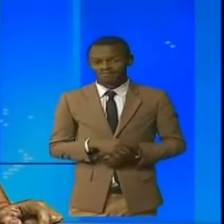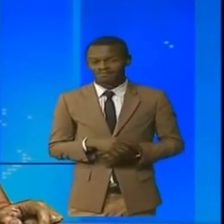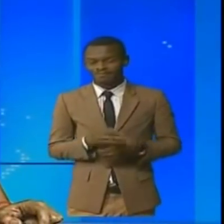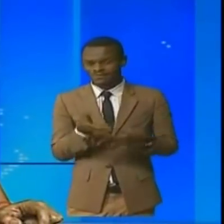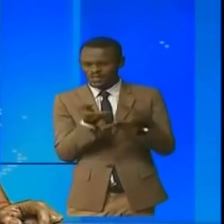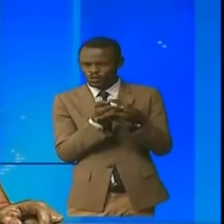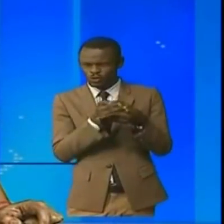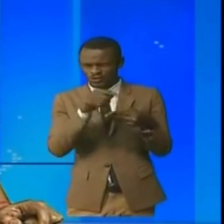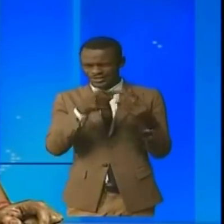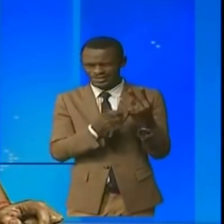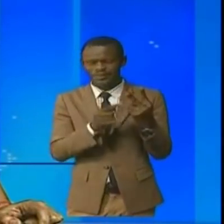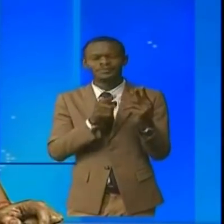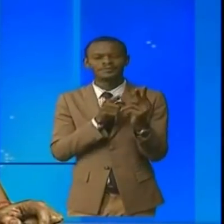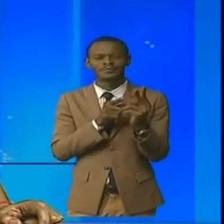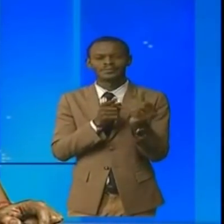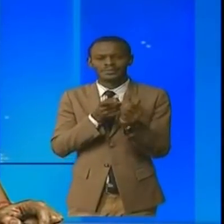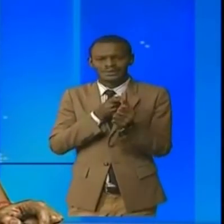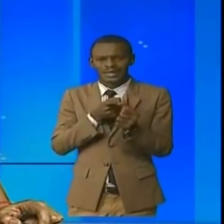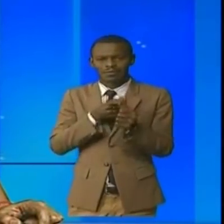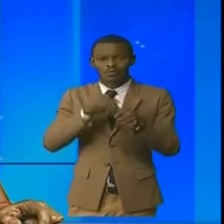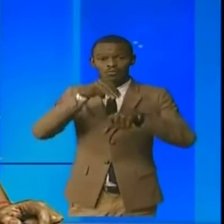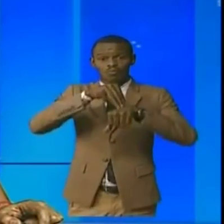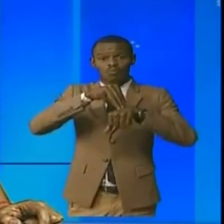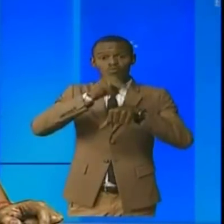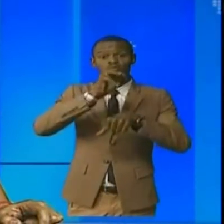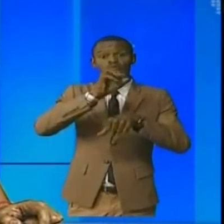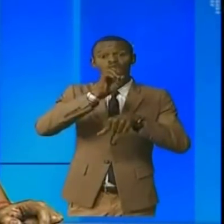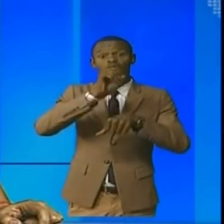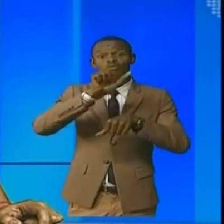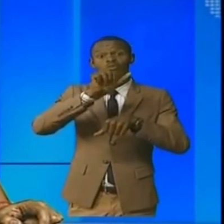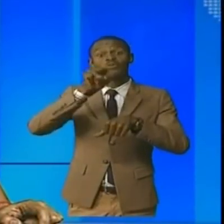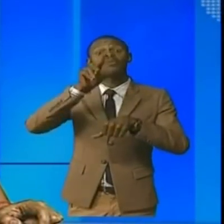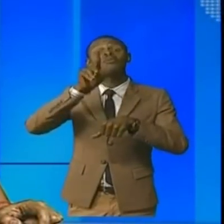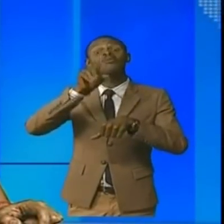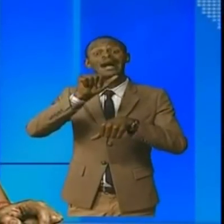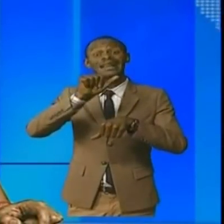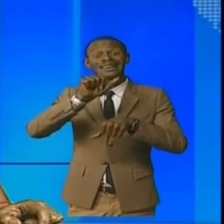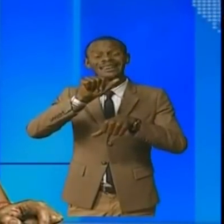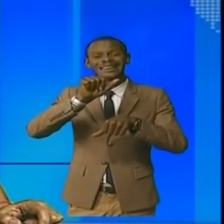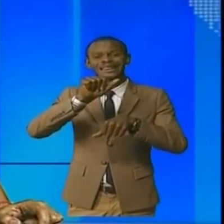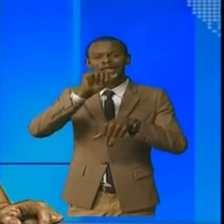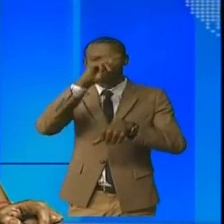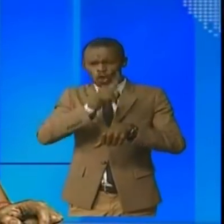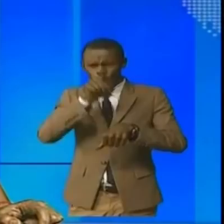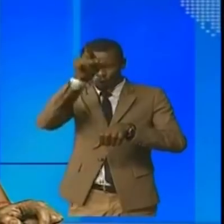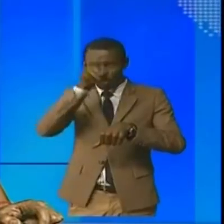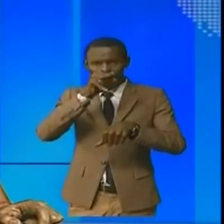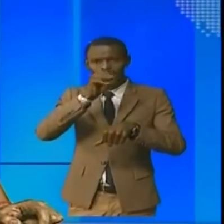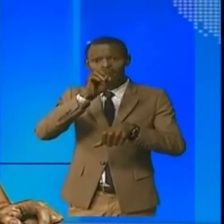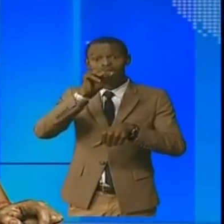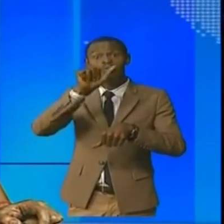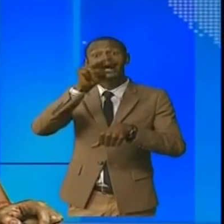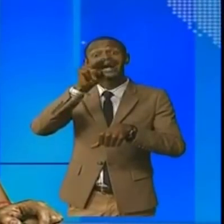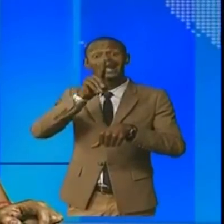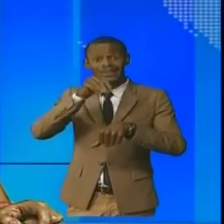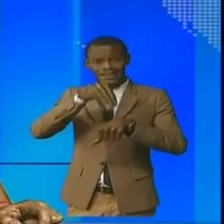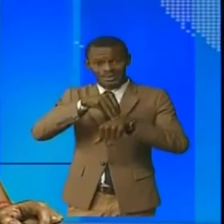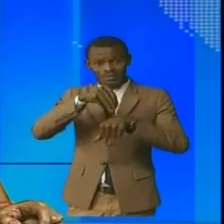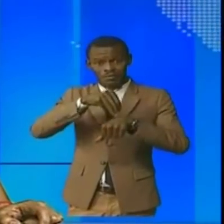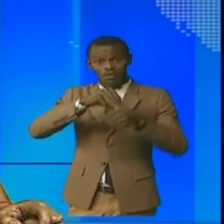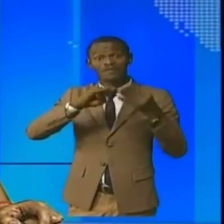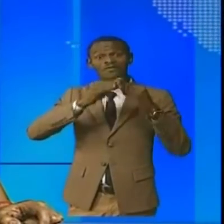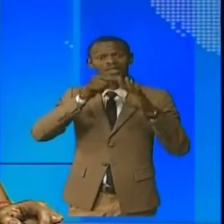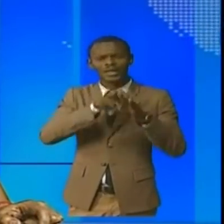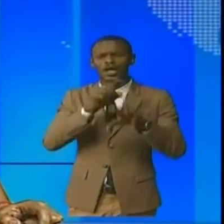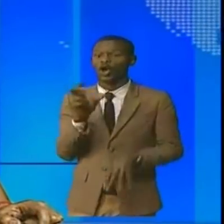Mwanda, ville assise sur les pétroles, mais également exposée à la pollution qui impacte négativement son environnement. Entre pétrole